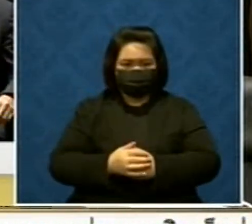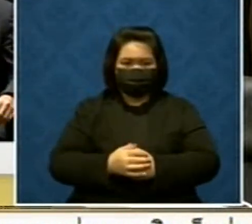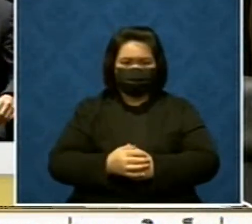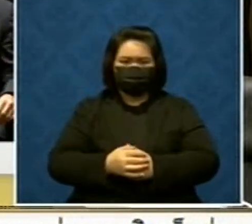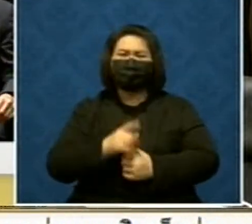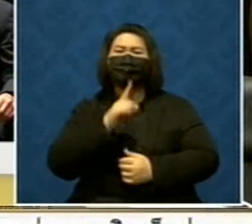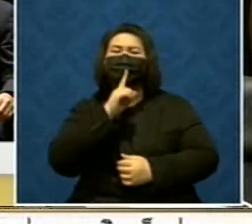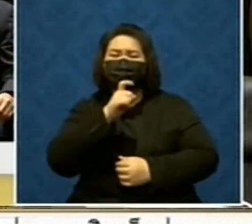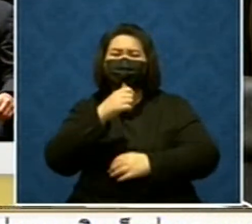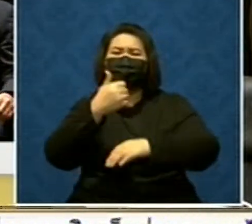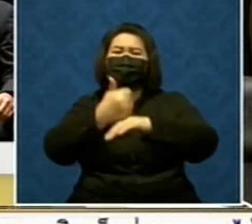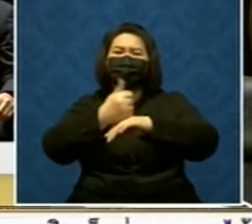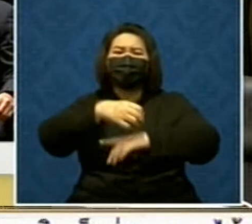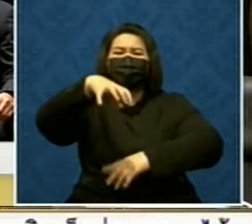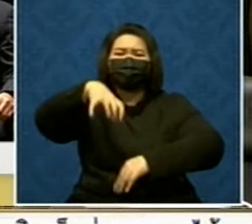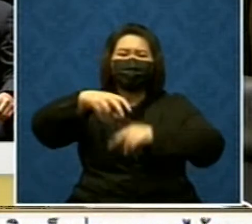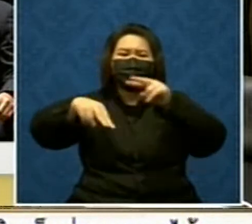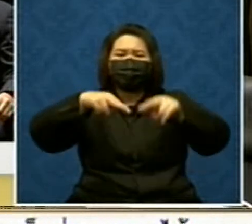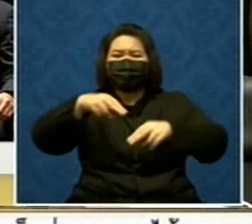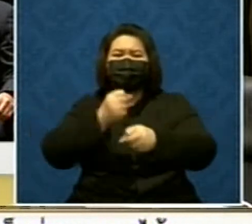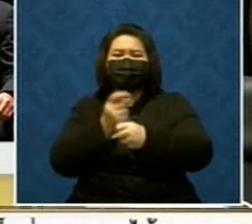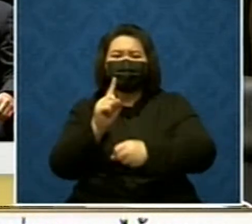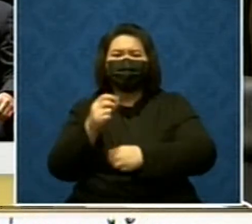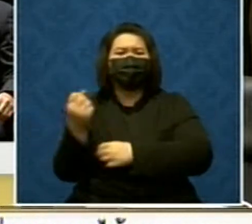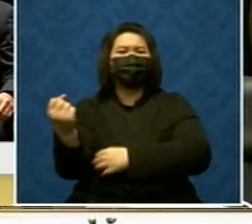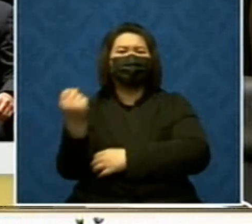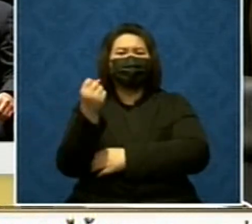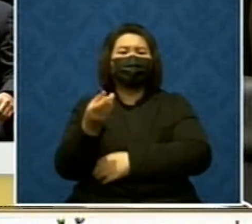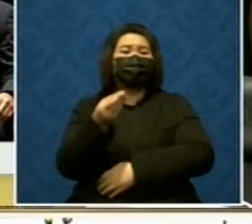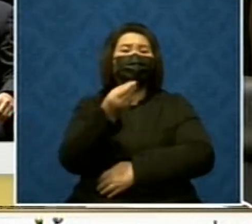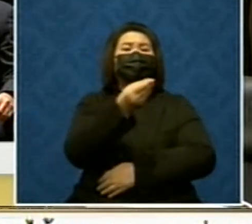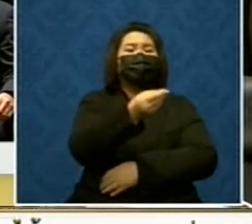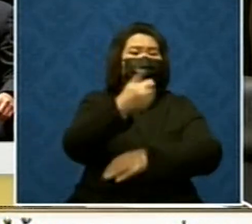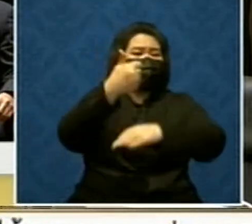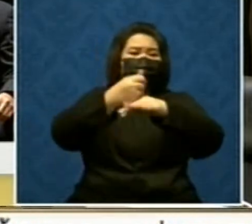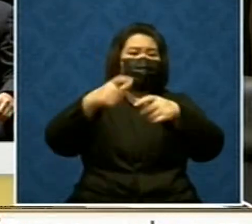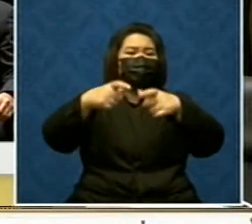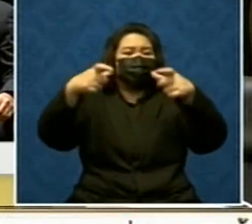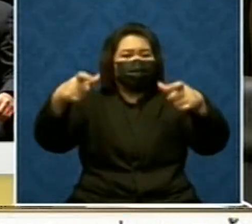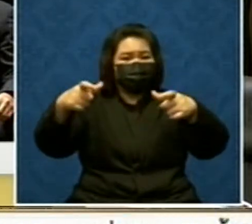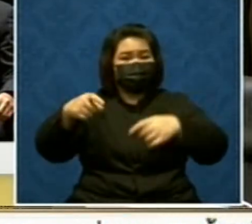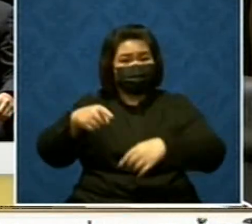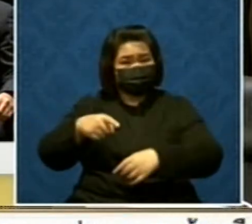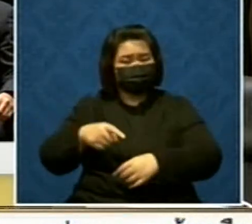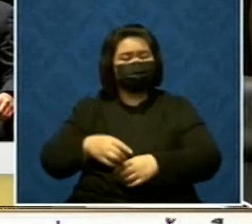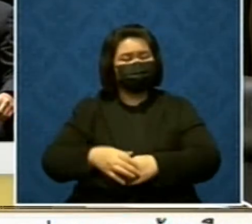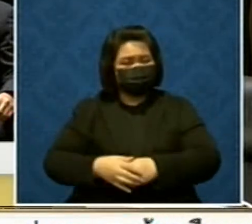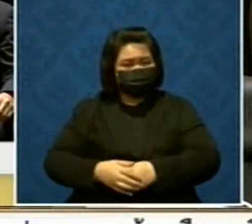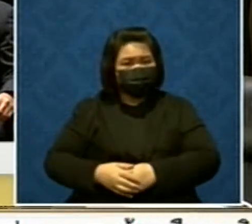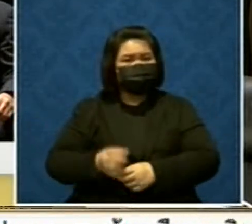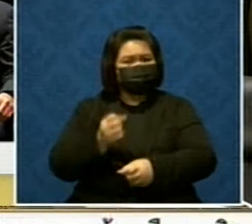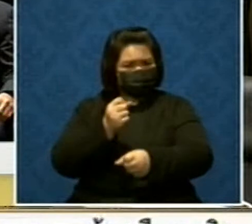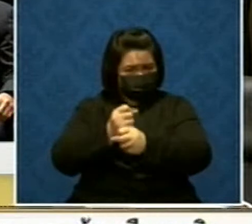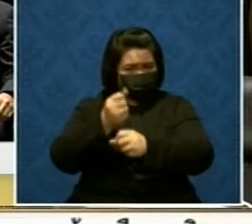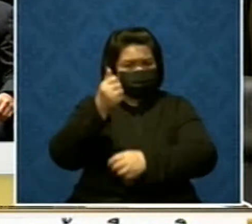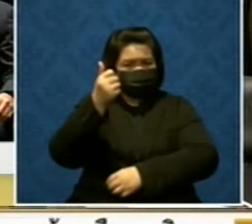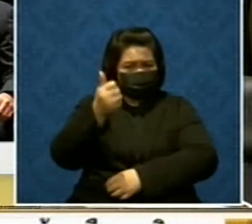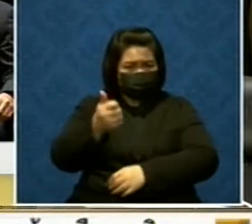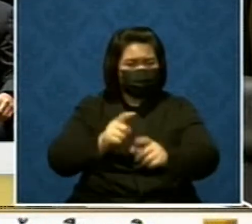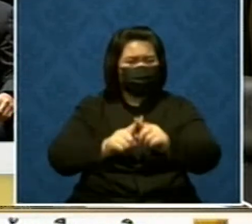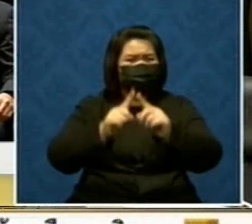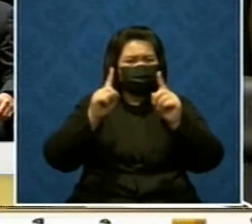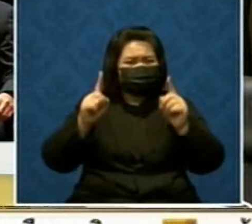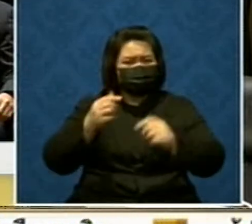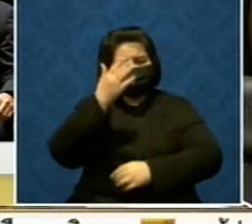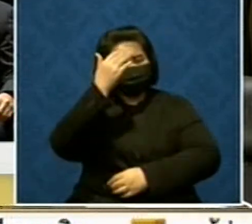ำอะไรล่ะครับตอนนี้เขาเอาอำนาจไปให้ทางผบ.ตร.ถามว่าเขาทำได้ไหมทำได้แต่อะไรมันจะ